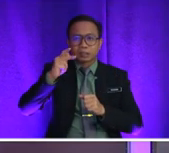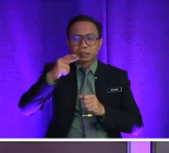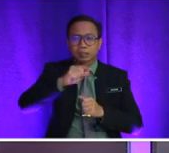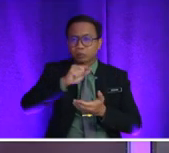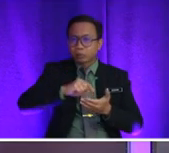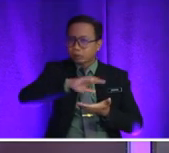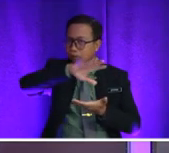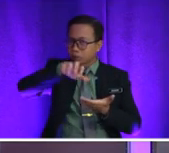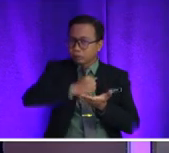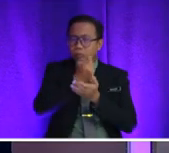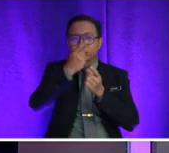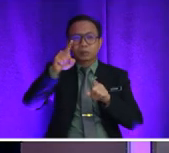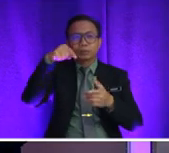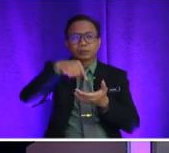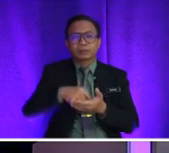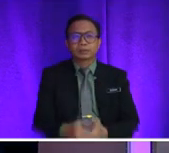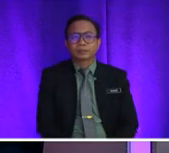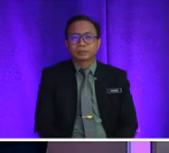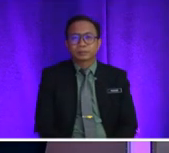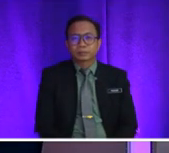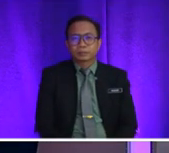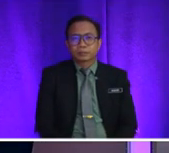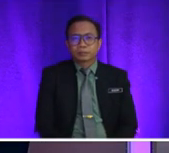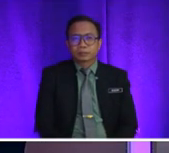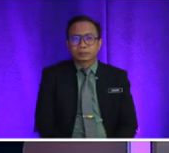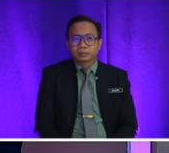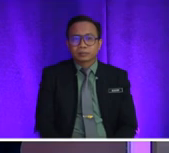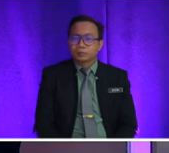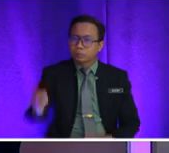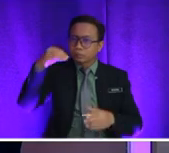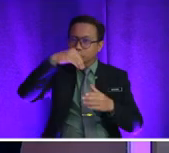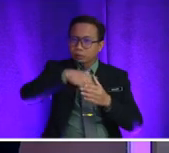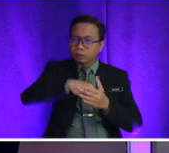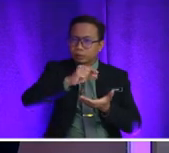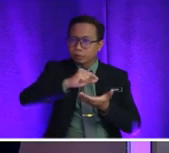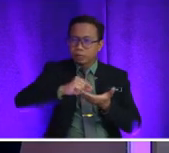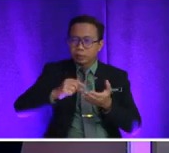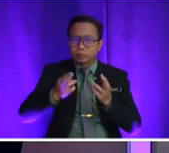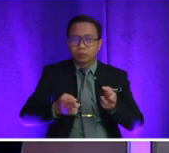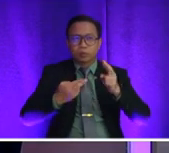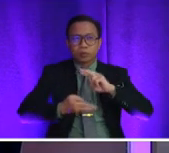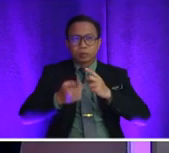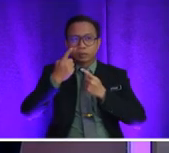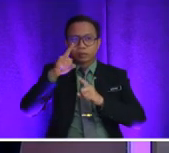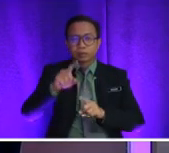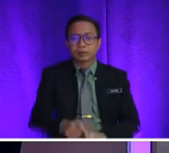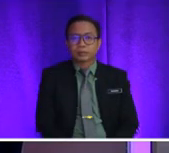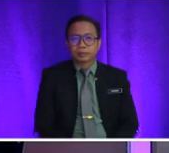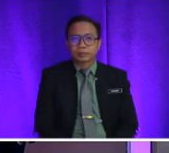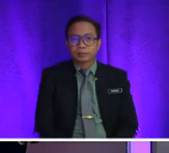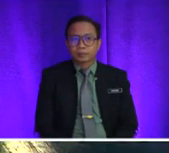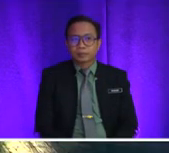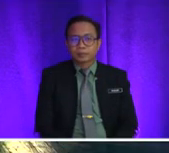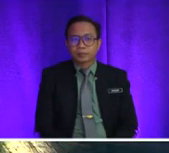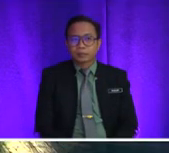jawaban ini Oke semua jawaban yang kita tulis maka kita akan Tuliskan di dalam ruang jawaban Oke tadi